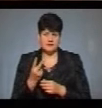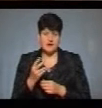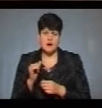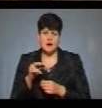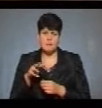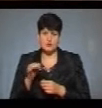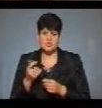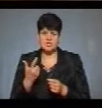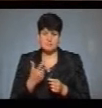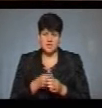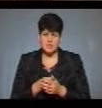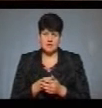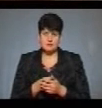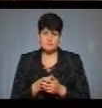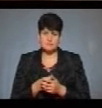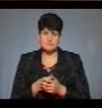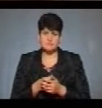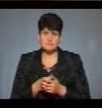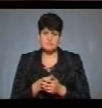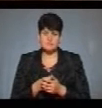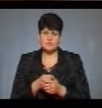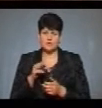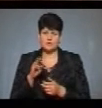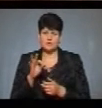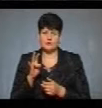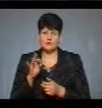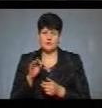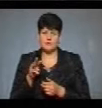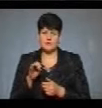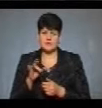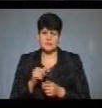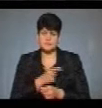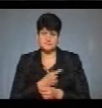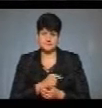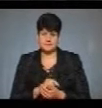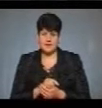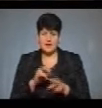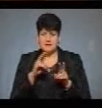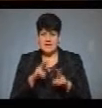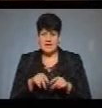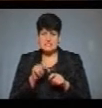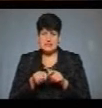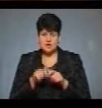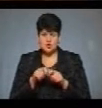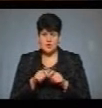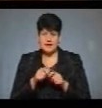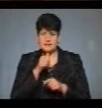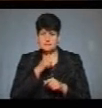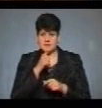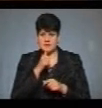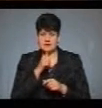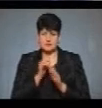ампули та шприц медичний, тонометр модифікований. Перегляд відео слідчого експерименту з місця вбивства